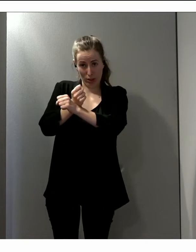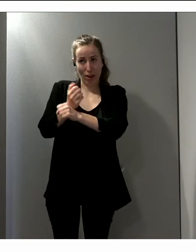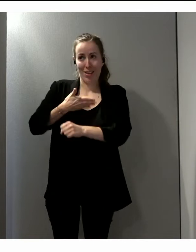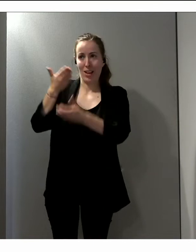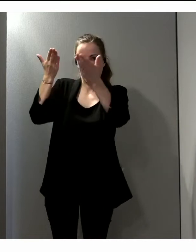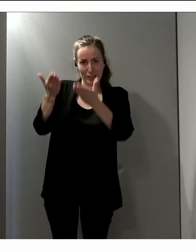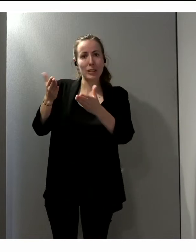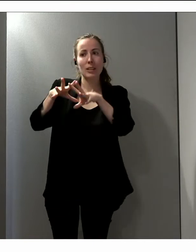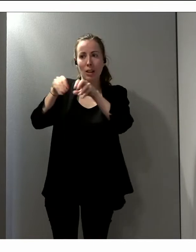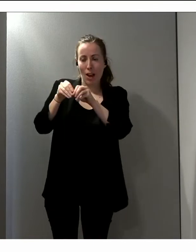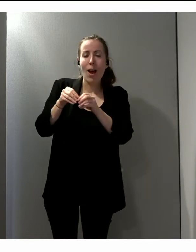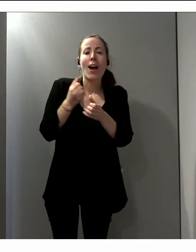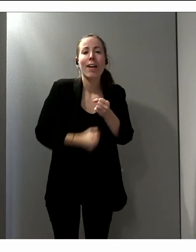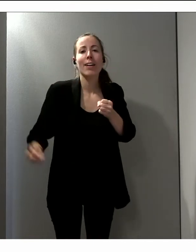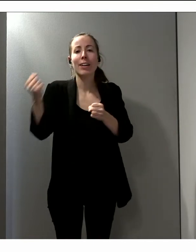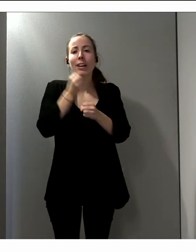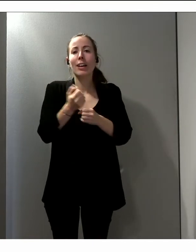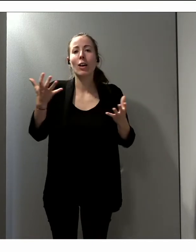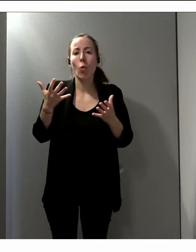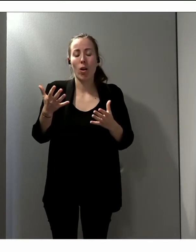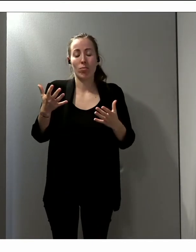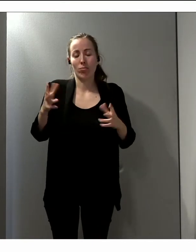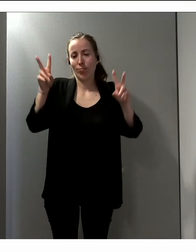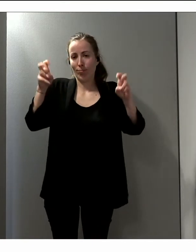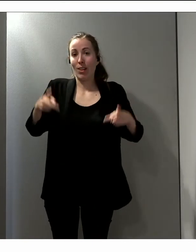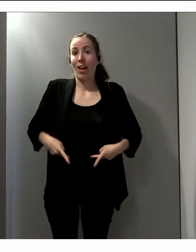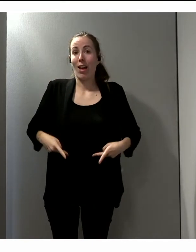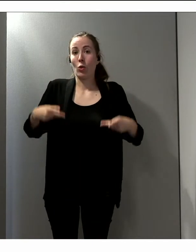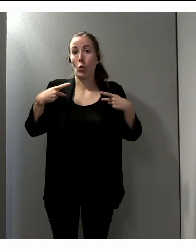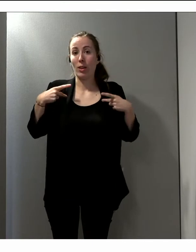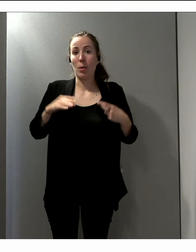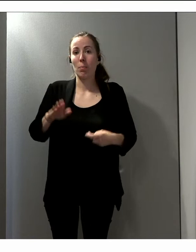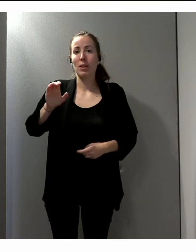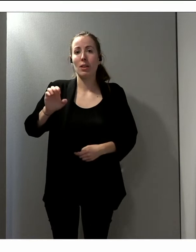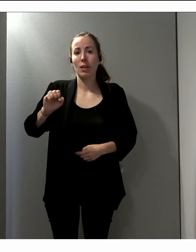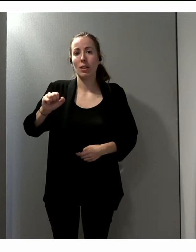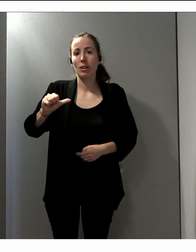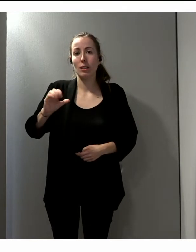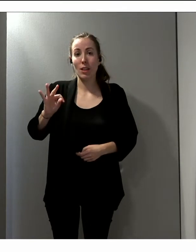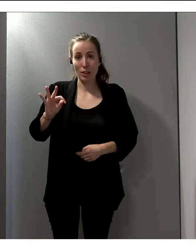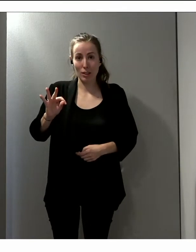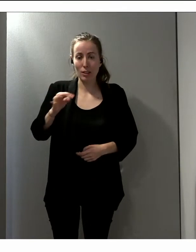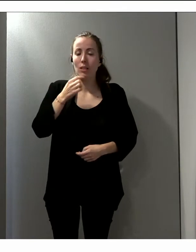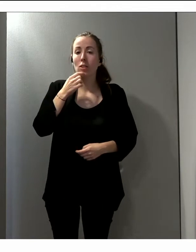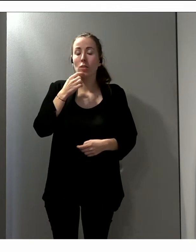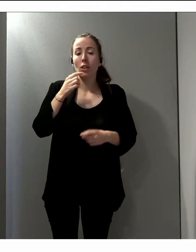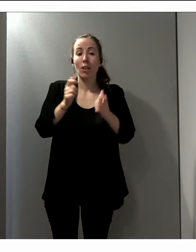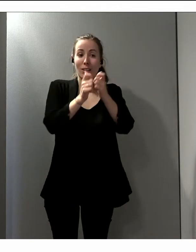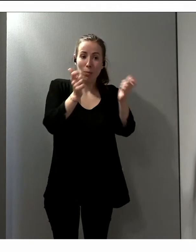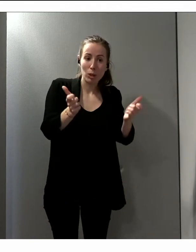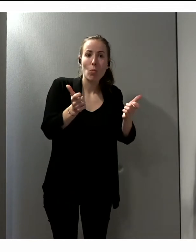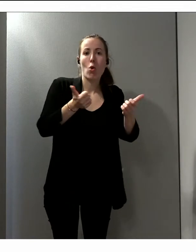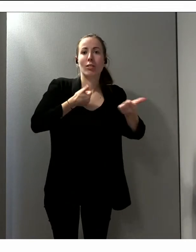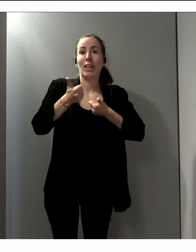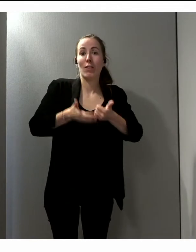place ce qu'on appelle aujourd'hui un atelier d'ESAT, un établissement et service d'aide par